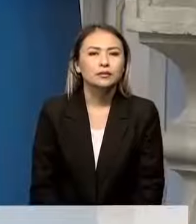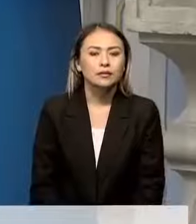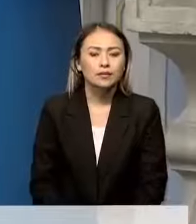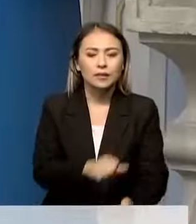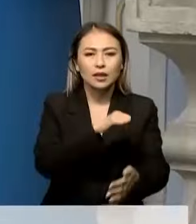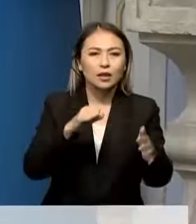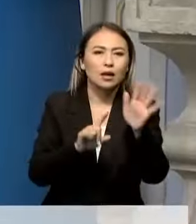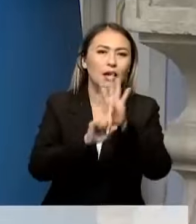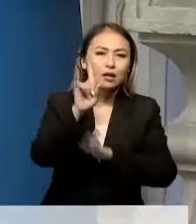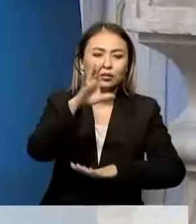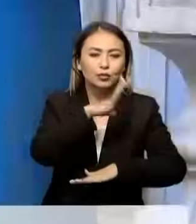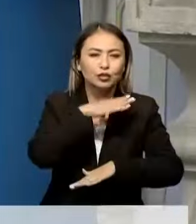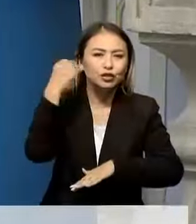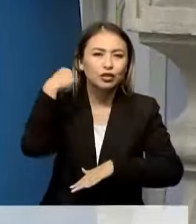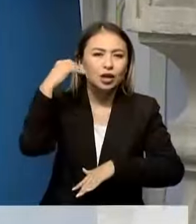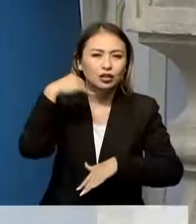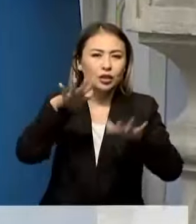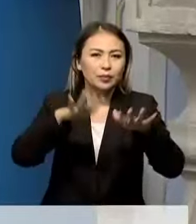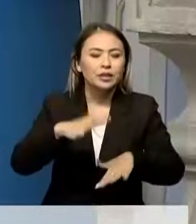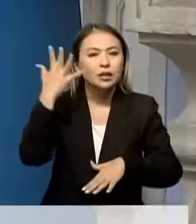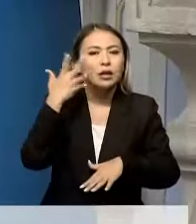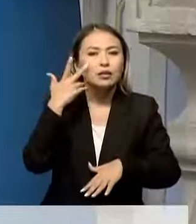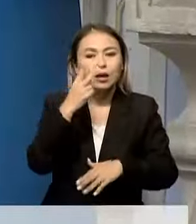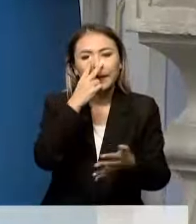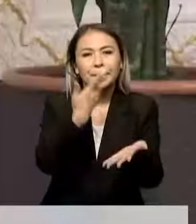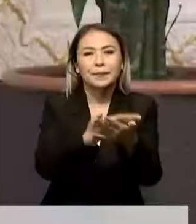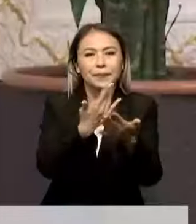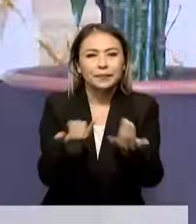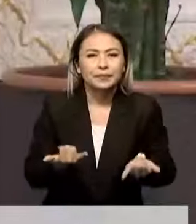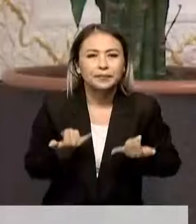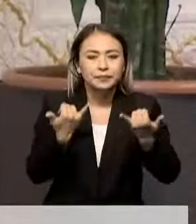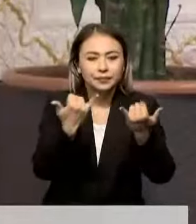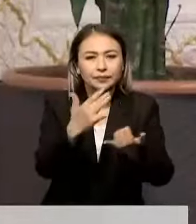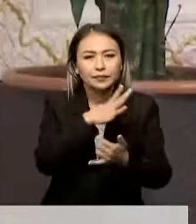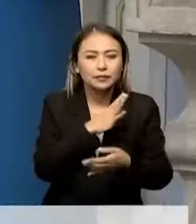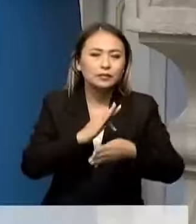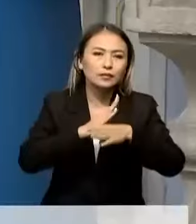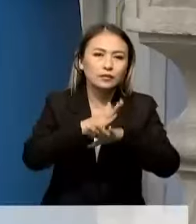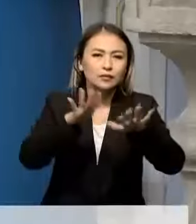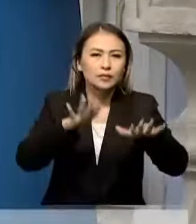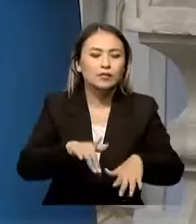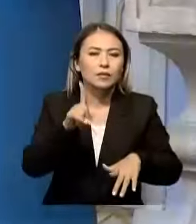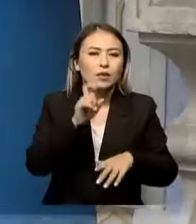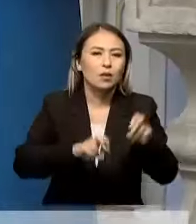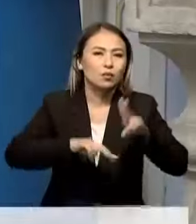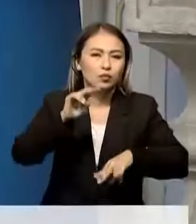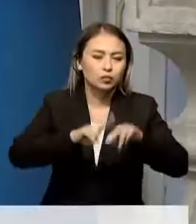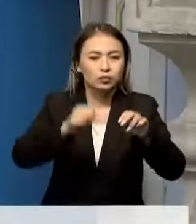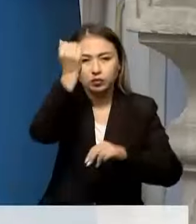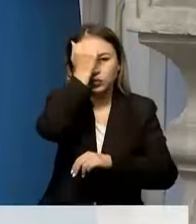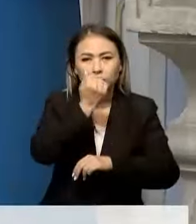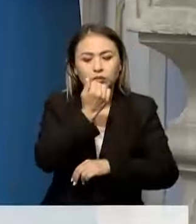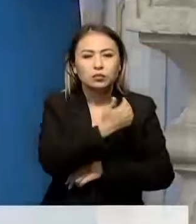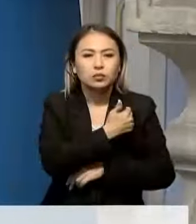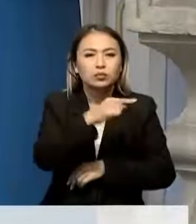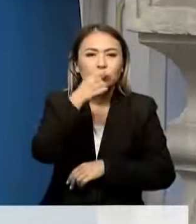Ең алдымен ежелгі тәжік жеріне табаным тиген сәттен бастап көрсеткен сый құрметіңіз бен қонақжайлық көңіліңіз үшін шын жүректен ризашылығымды